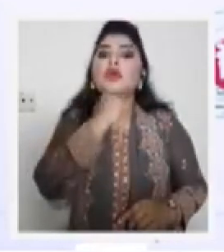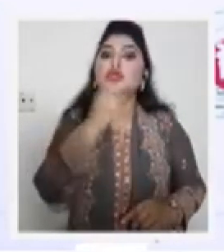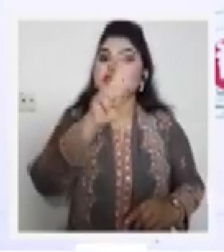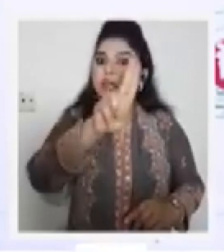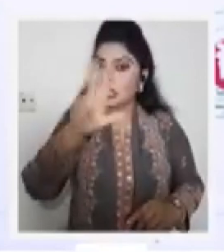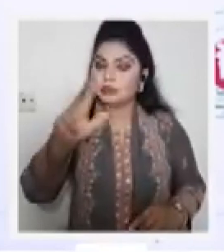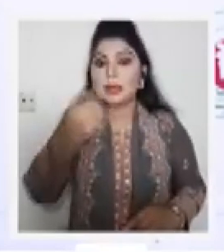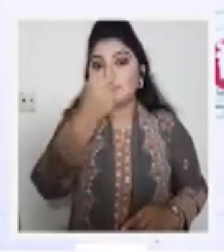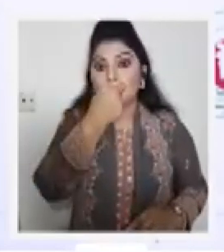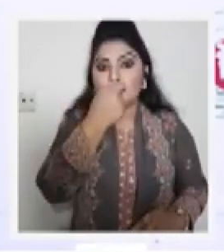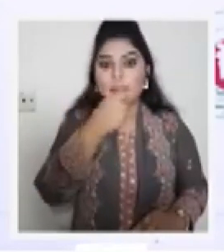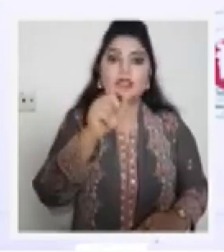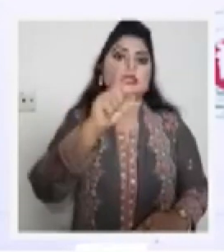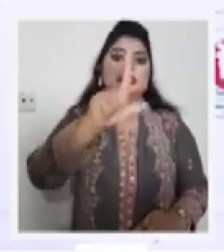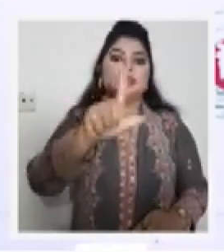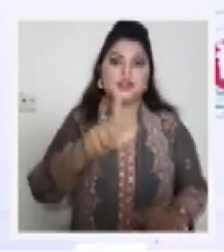1.30%।